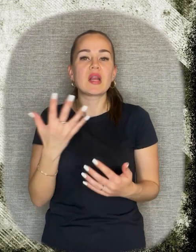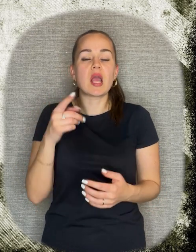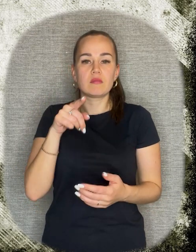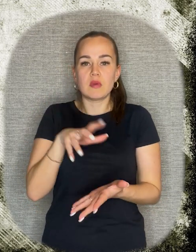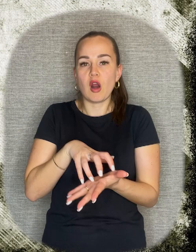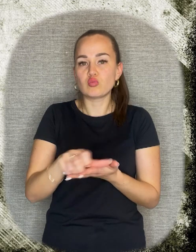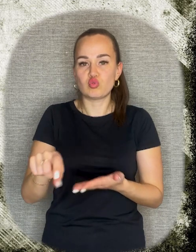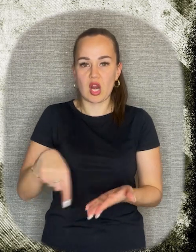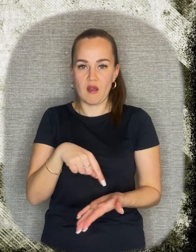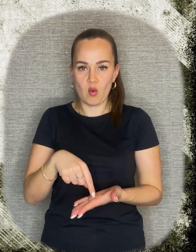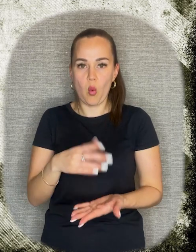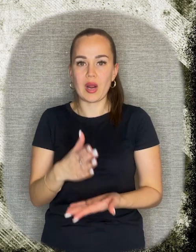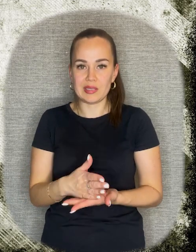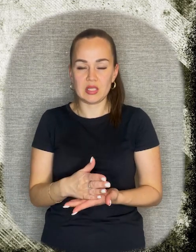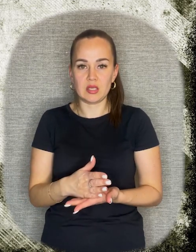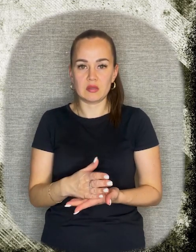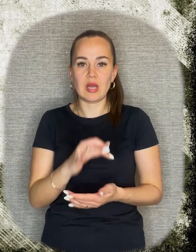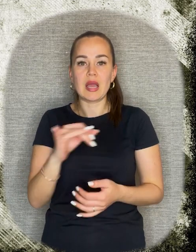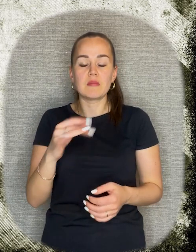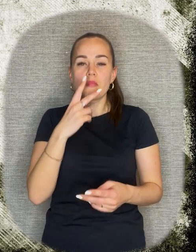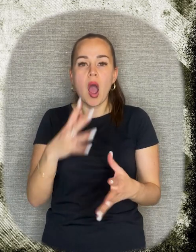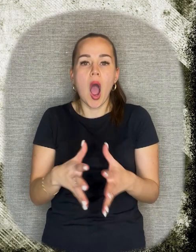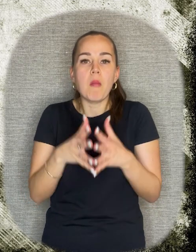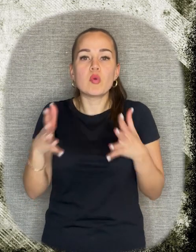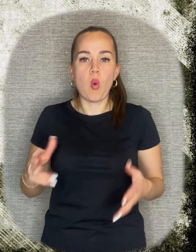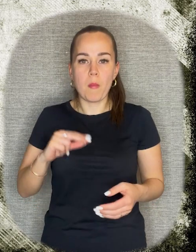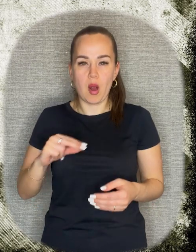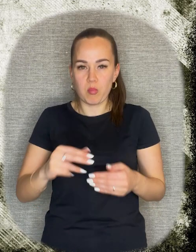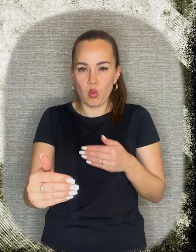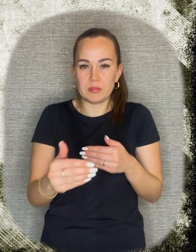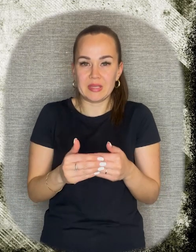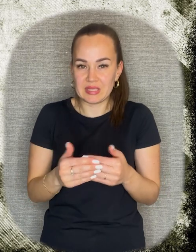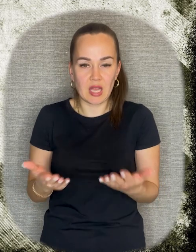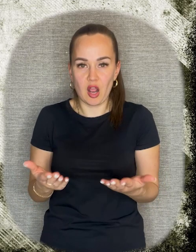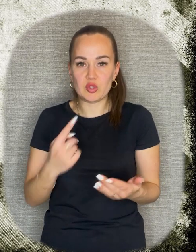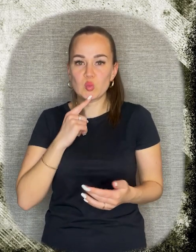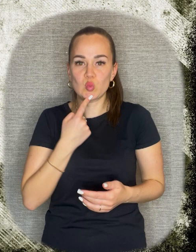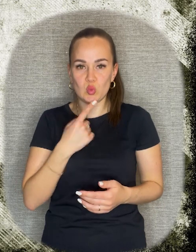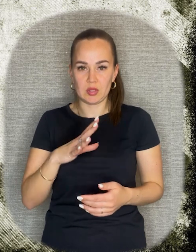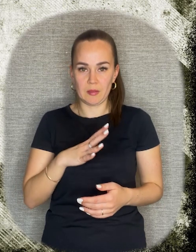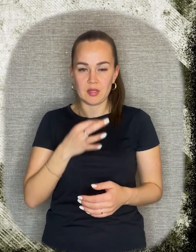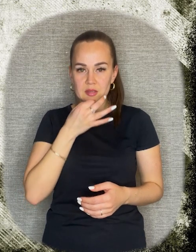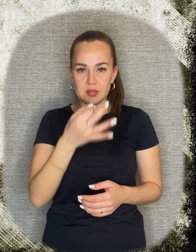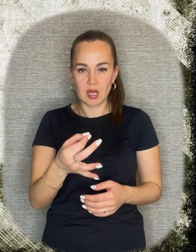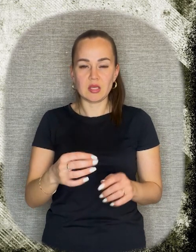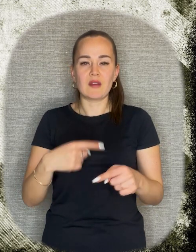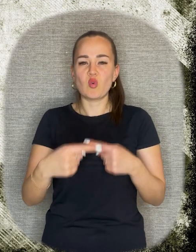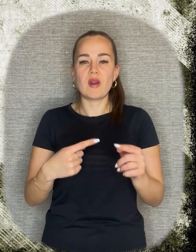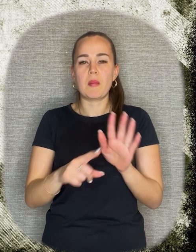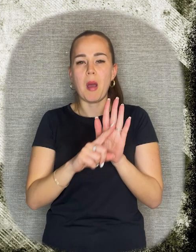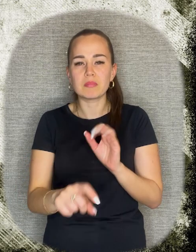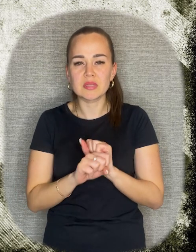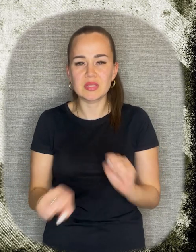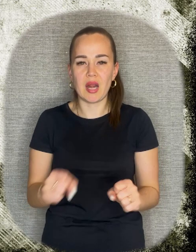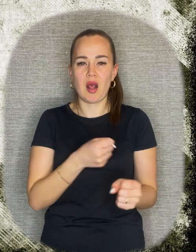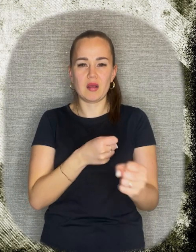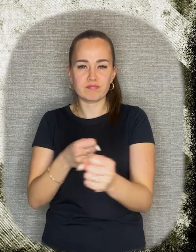представить себе степень разрушения города и картину объём предстоящих работ даже на самую ближайшую перспективу постоянно